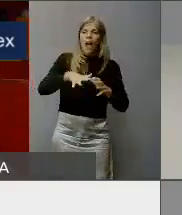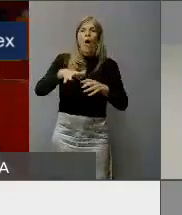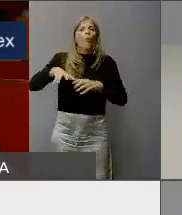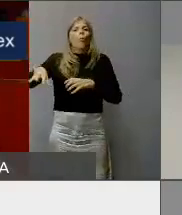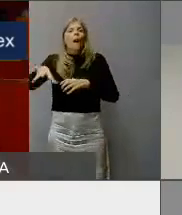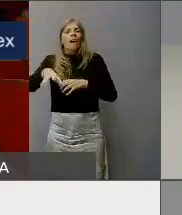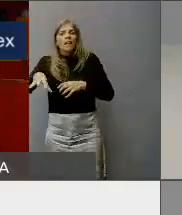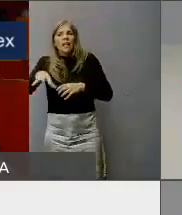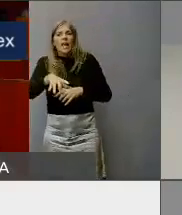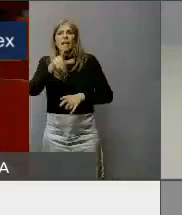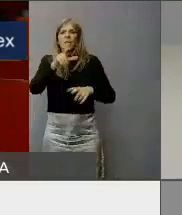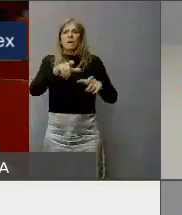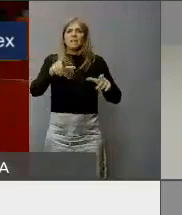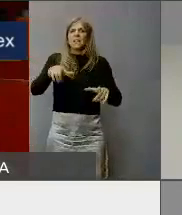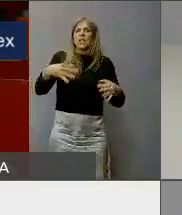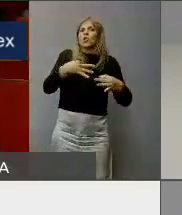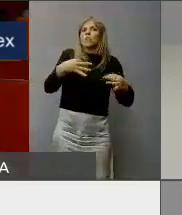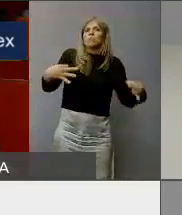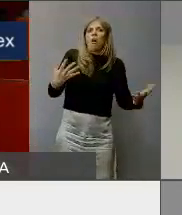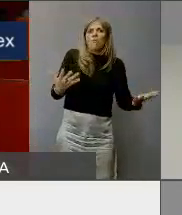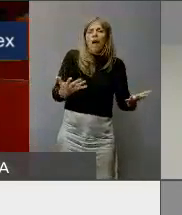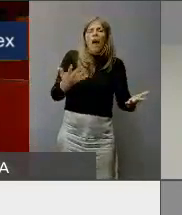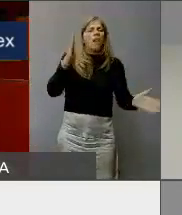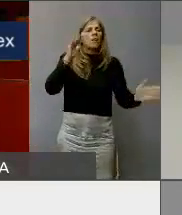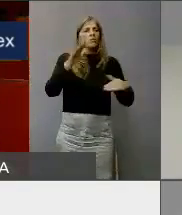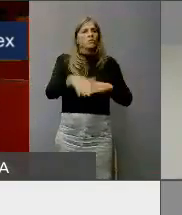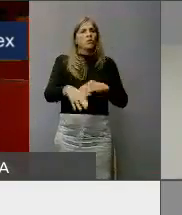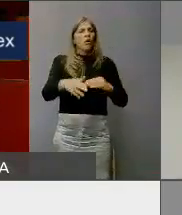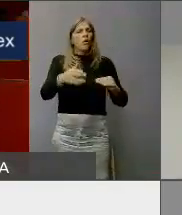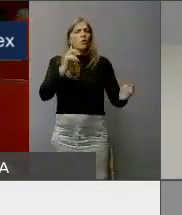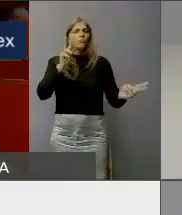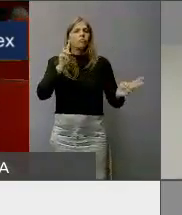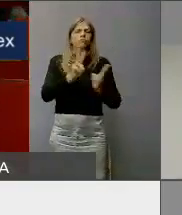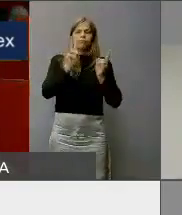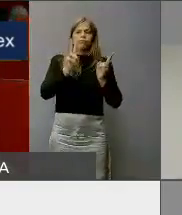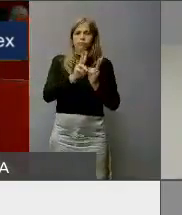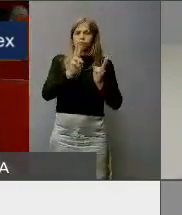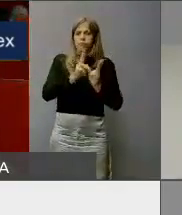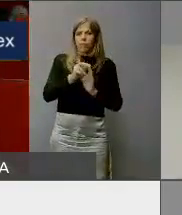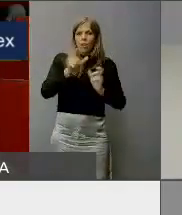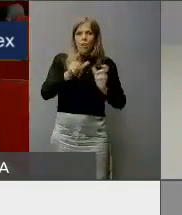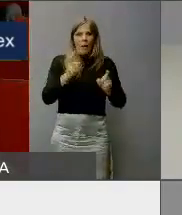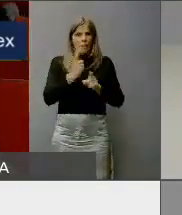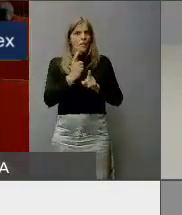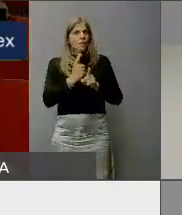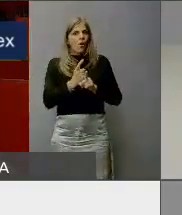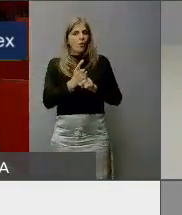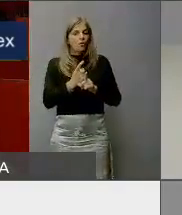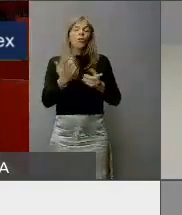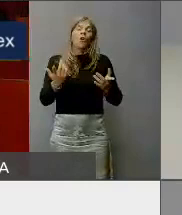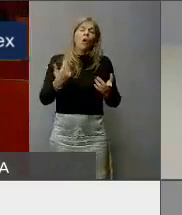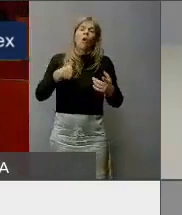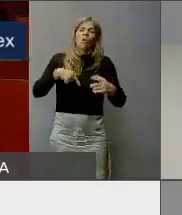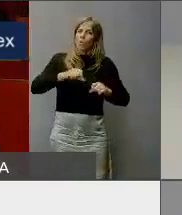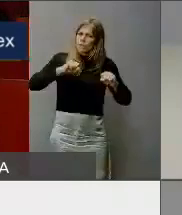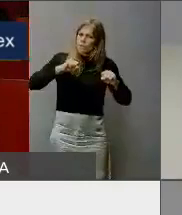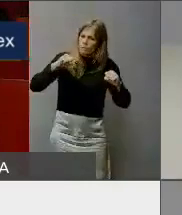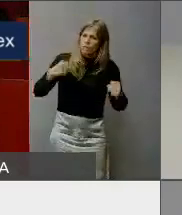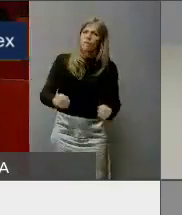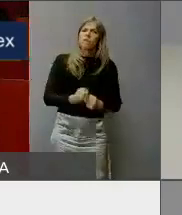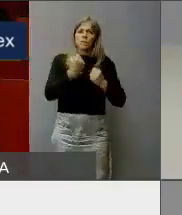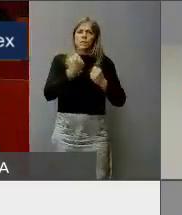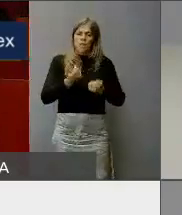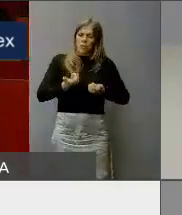dalle persone normali quotidiane che quotidianamente incontrano i visori perché amo di fare il possibile credo